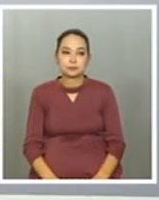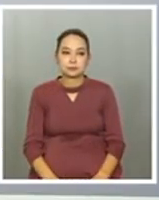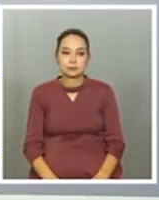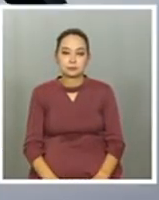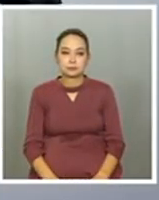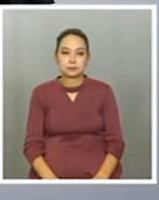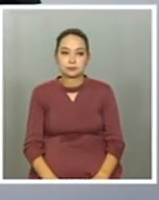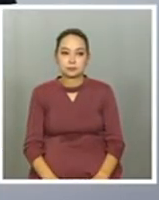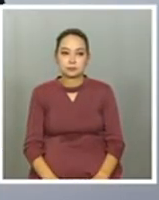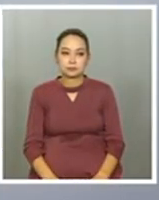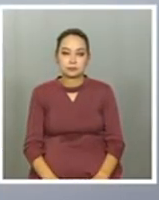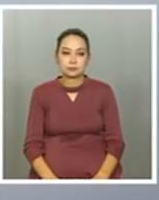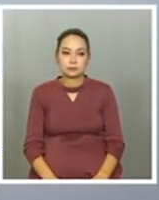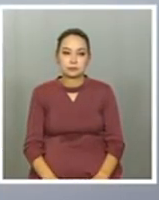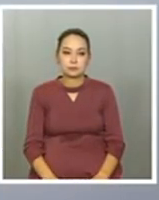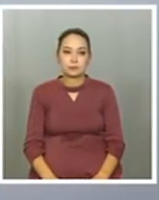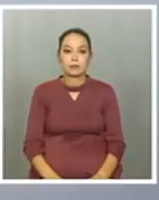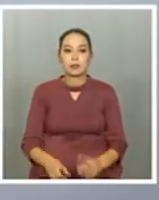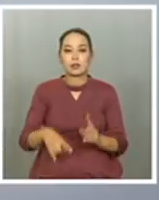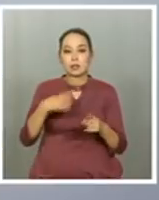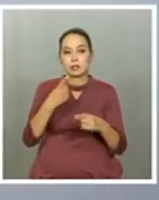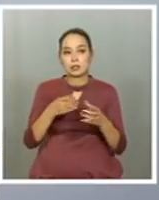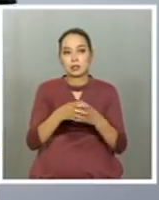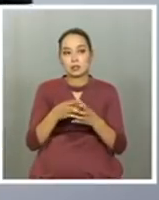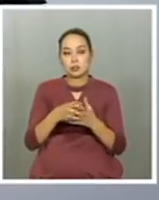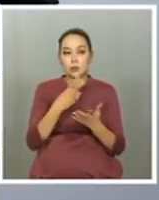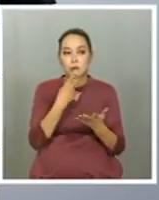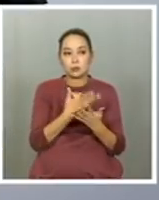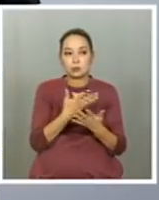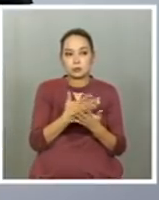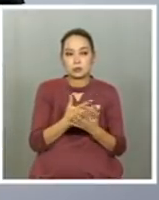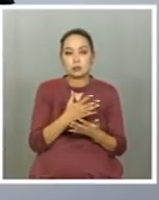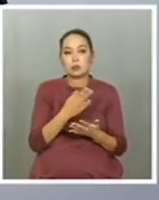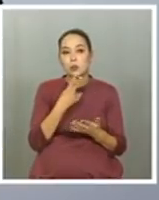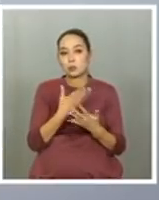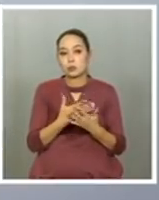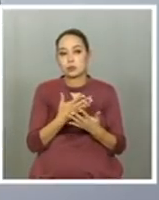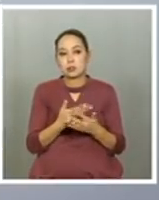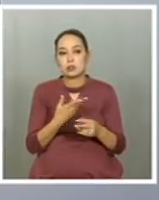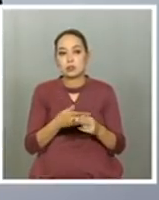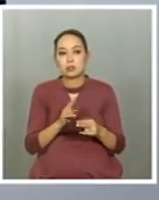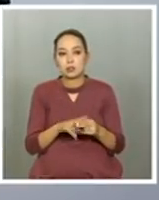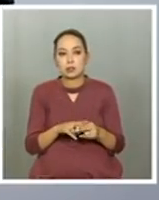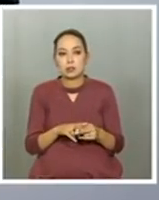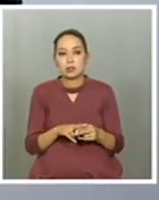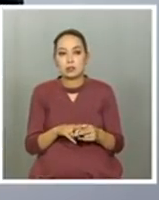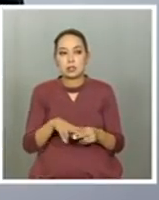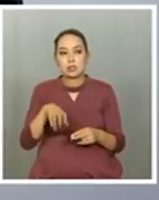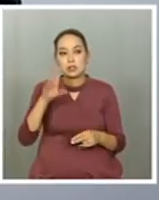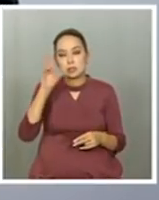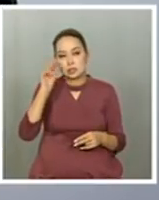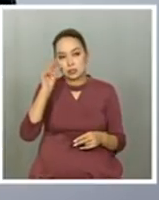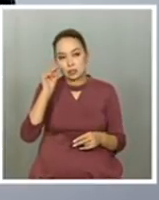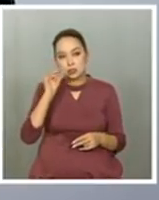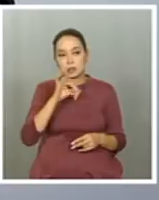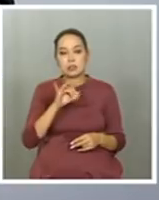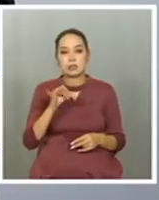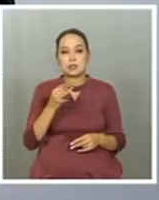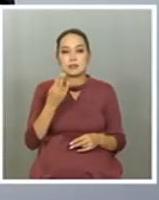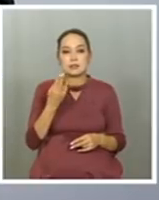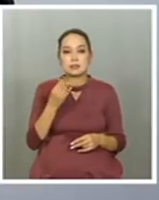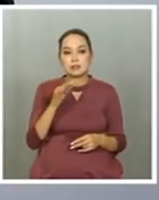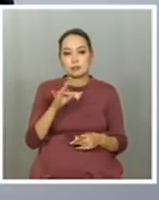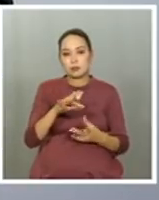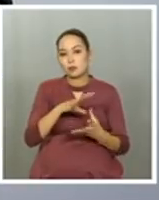Келесі категориялар олар көрсеткіштік және үдерістік. Көрсеткіштік дегеніміз бұл жерде яғни сандық немесе цифрлық мәліметтерге